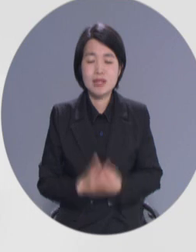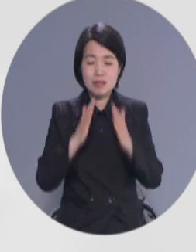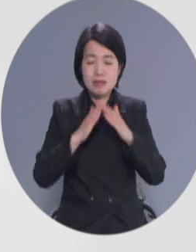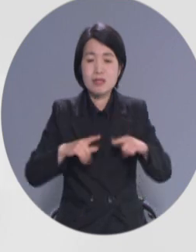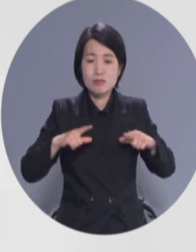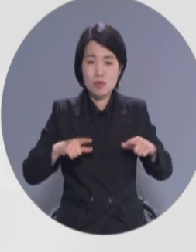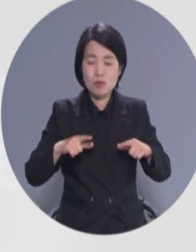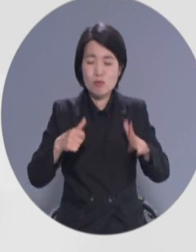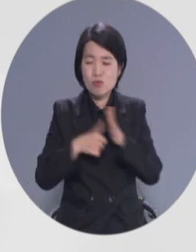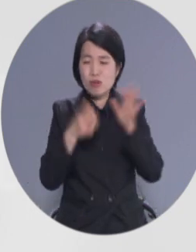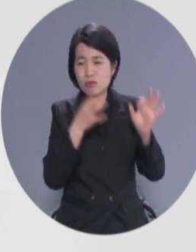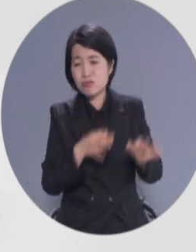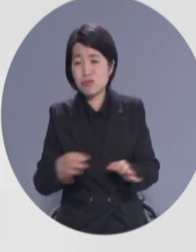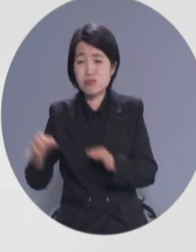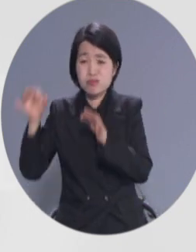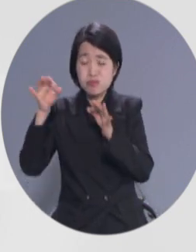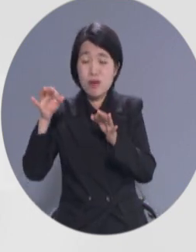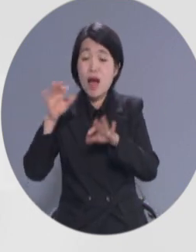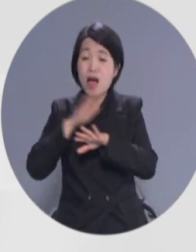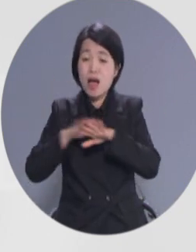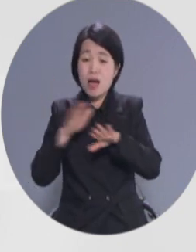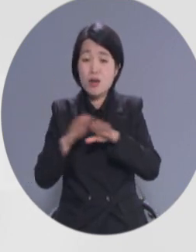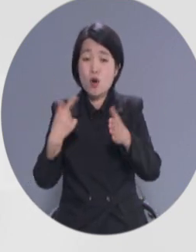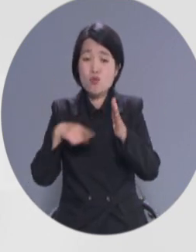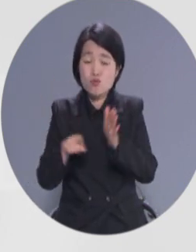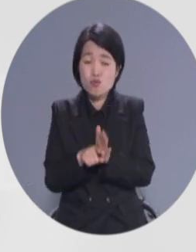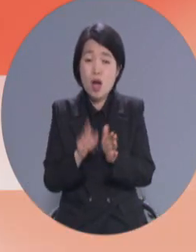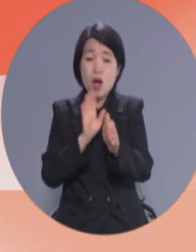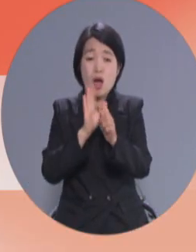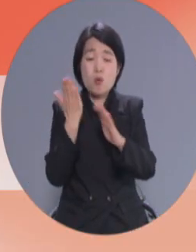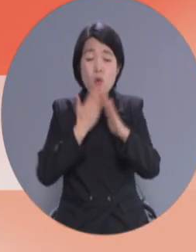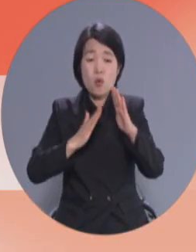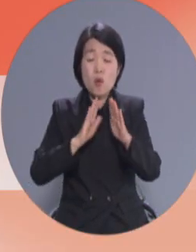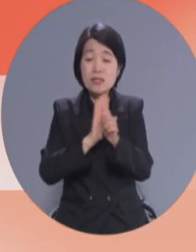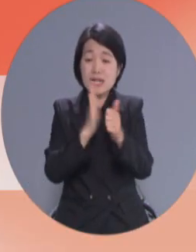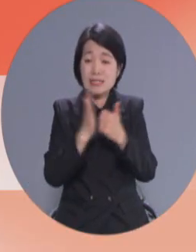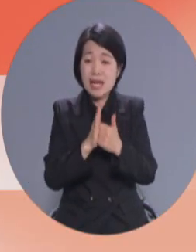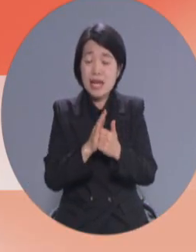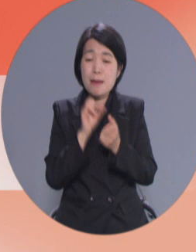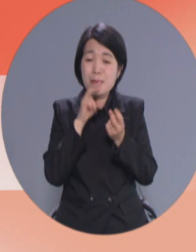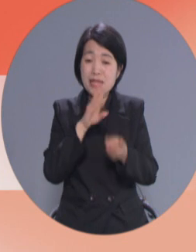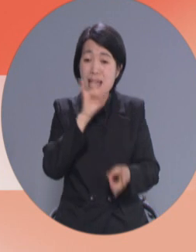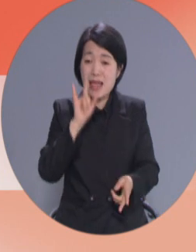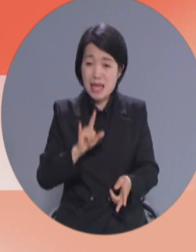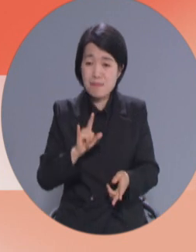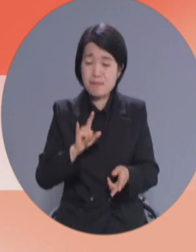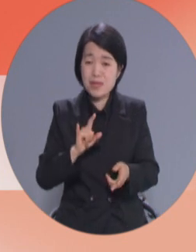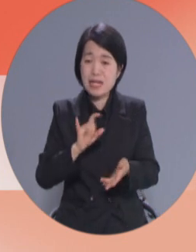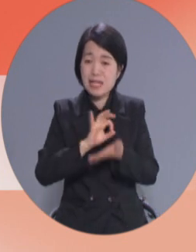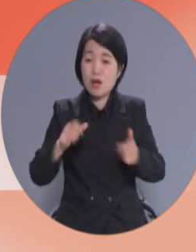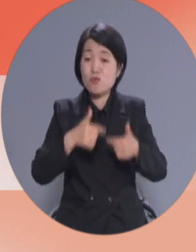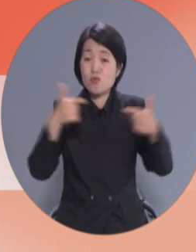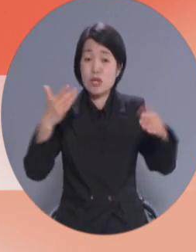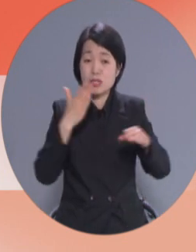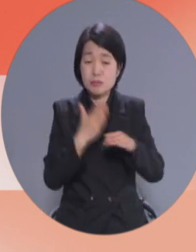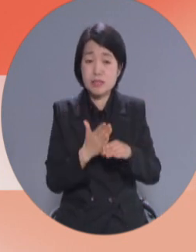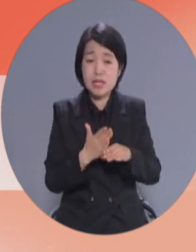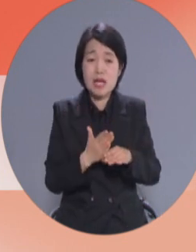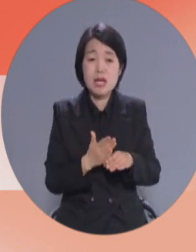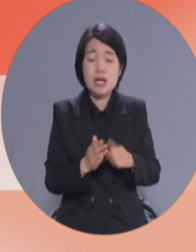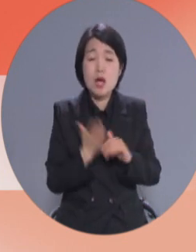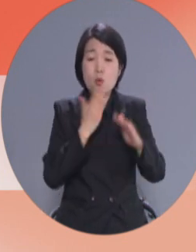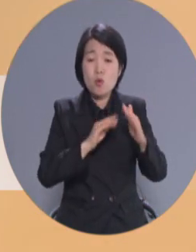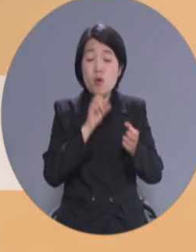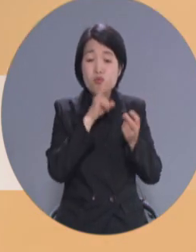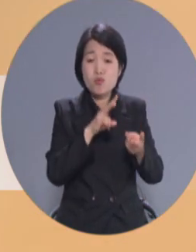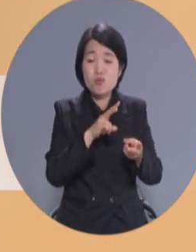전라남도가 고물가 위기 극복을 위해 공공상생배달앱 활성화에 나서고 있습니다. 공공배달앱 먹개비에서는 오늘부터 최대